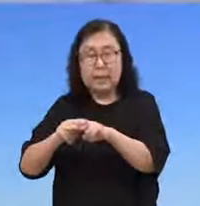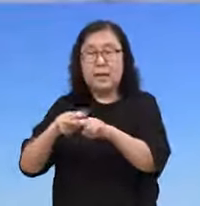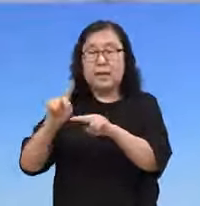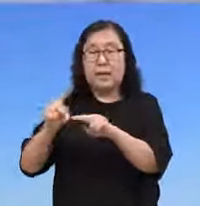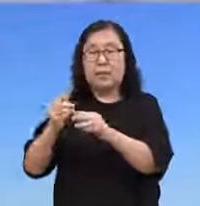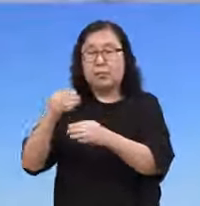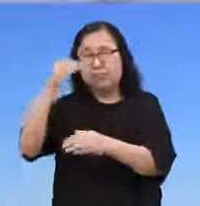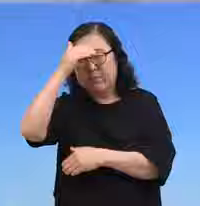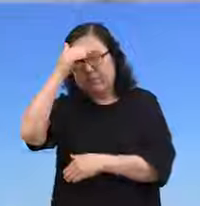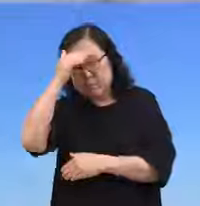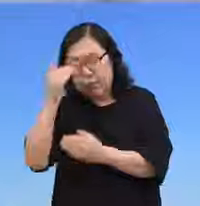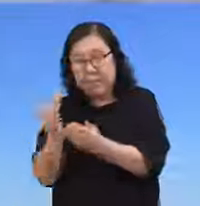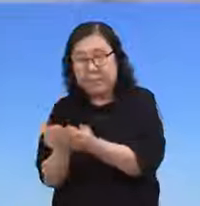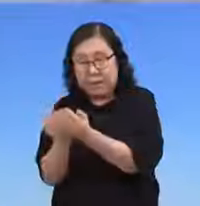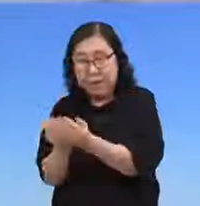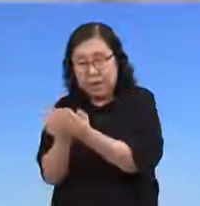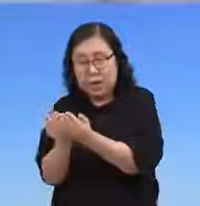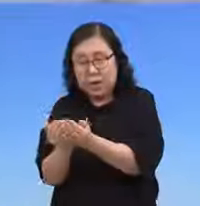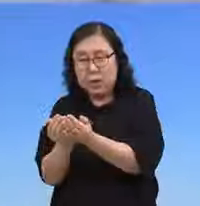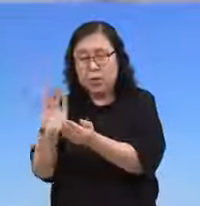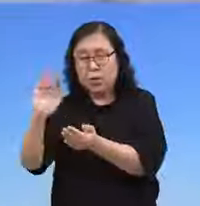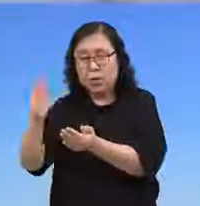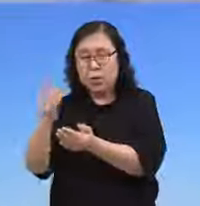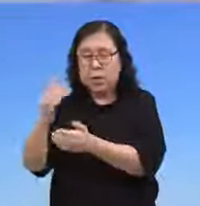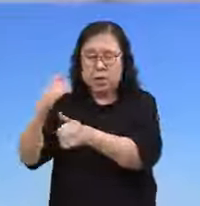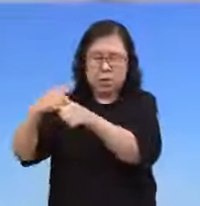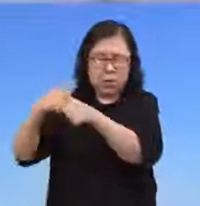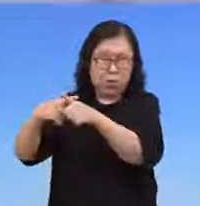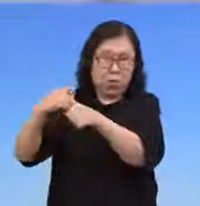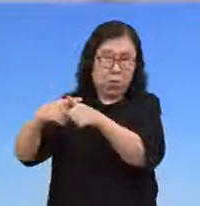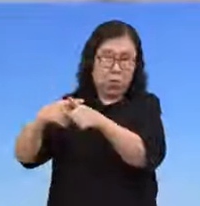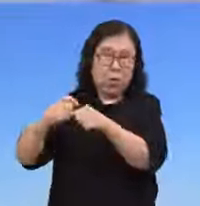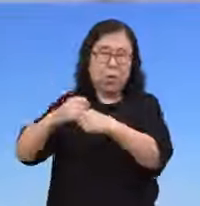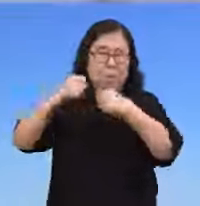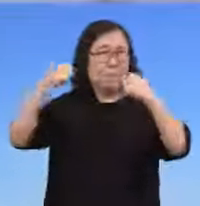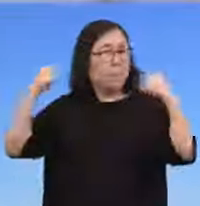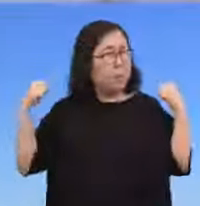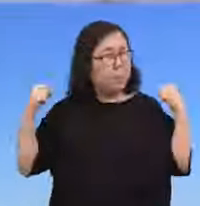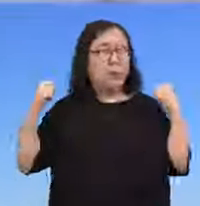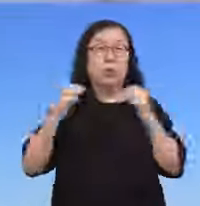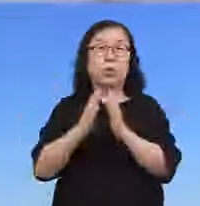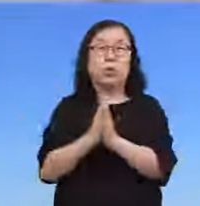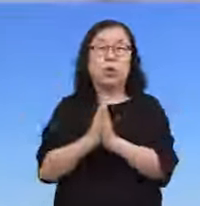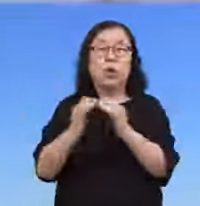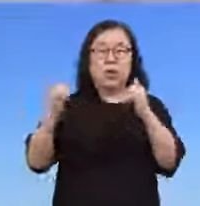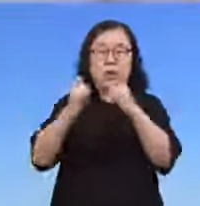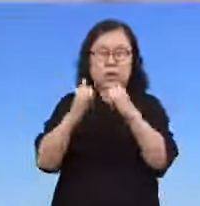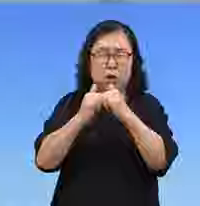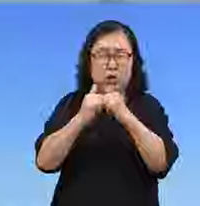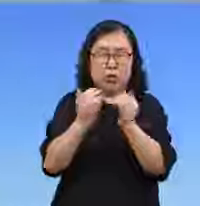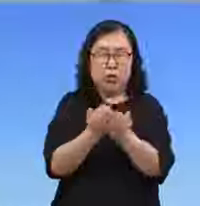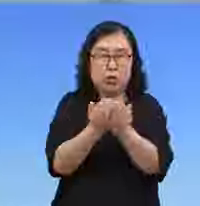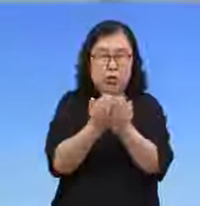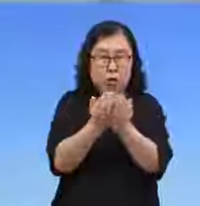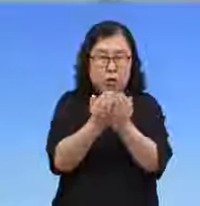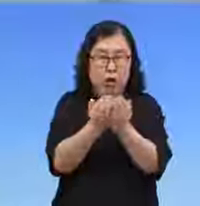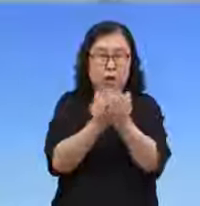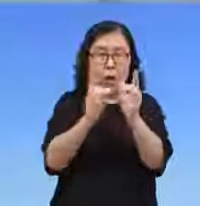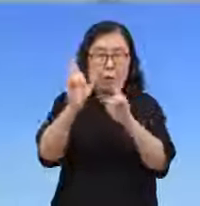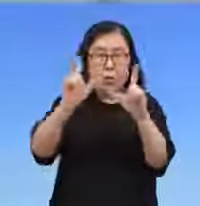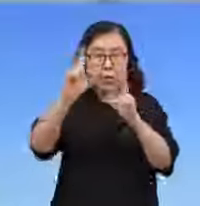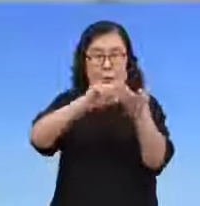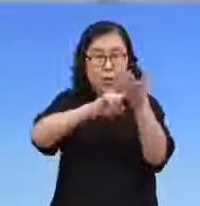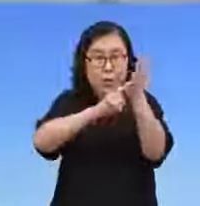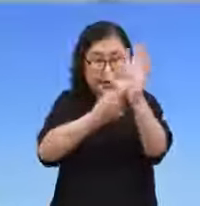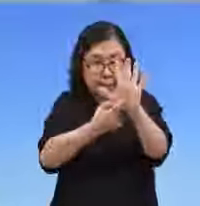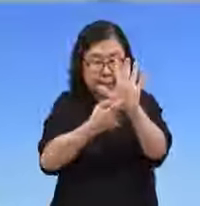유람선이 되어버렸다는 그런 비난에서 벗어나 이제 제 기능을 바라는 전투선이 되는, 전투선으로 위용을 드러내는